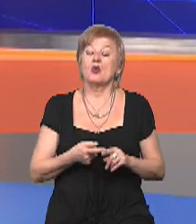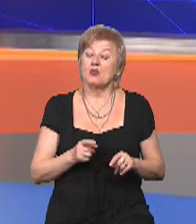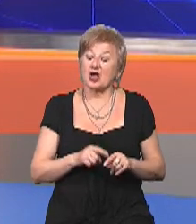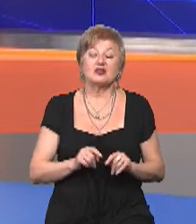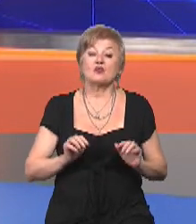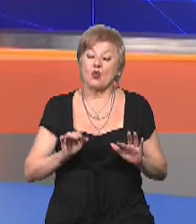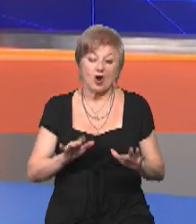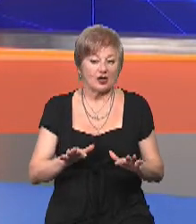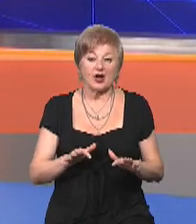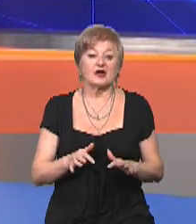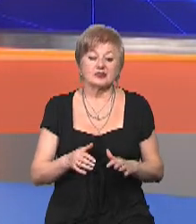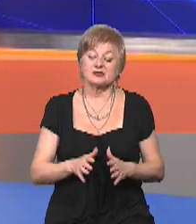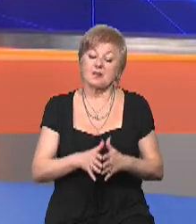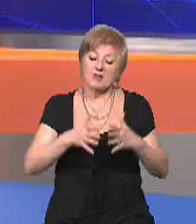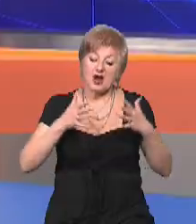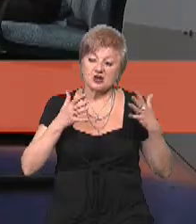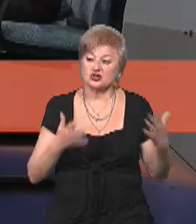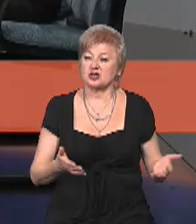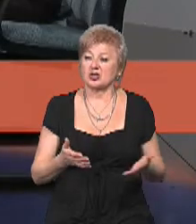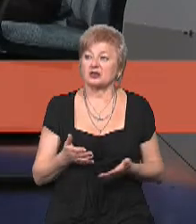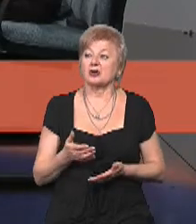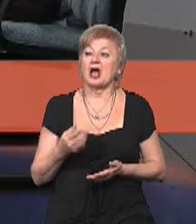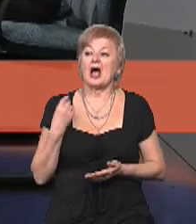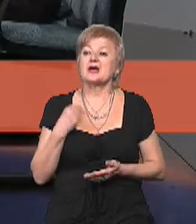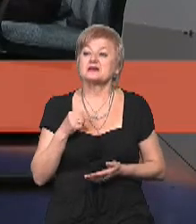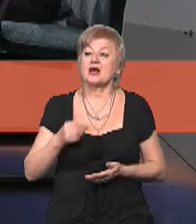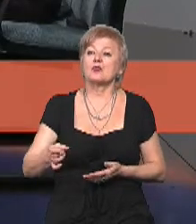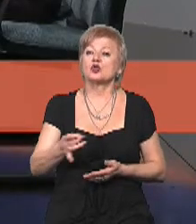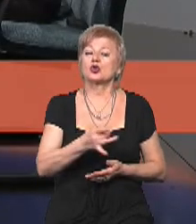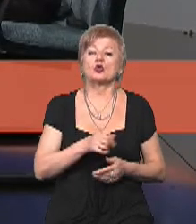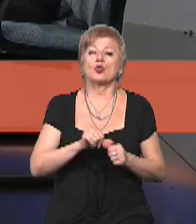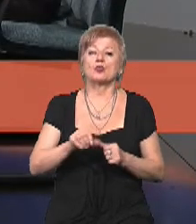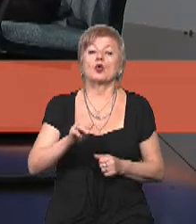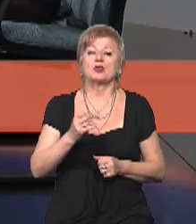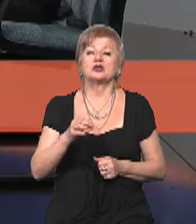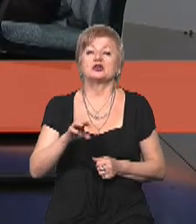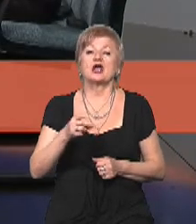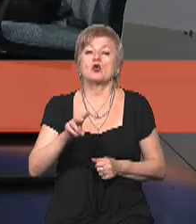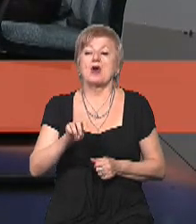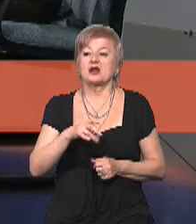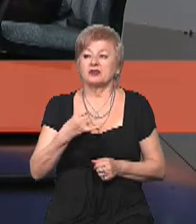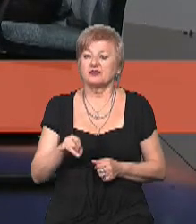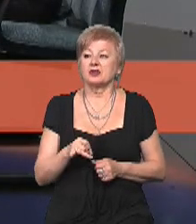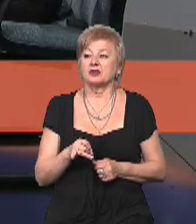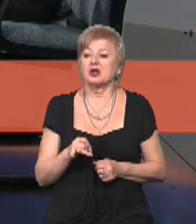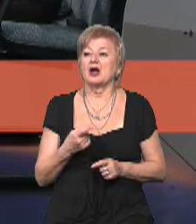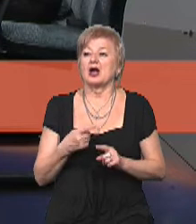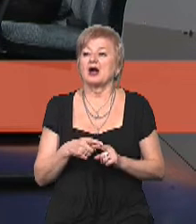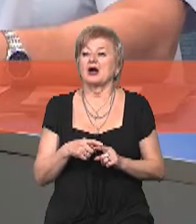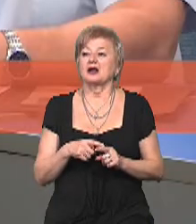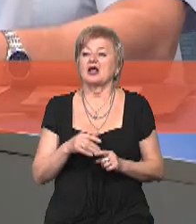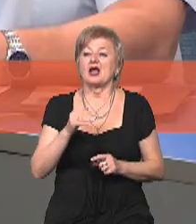акция очень широкомасштабная. Будем... Ну, Запорізький регіон, окрім титано-магнієвого, ще які предприятия? Запорізький регіон – это Запорожский